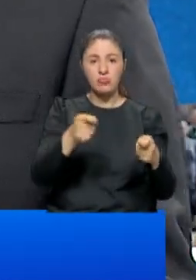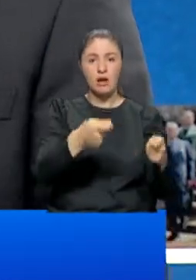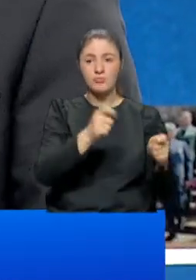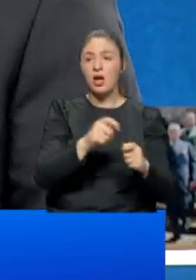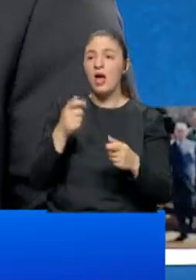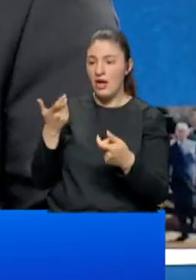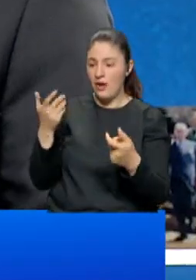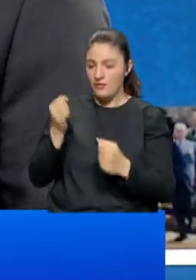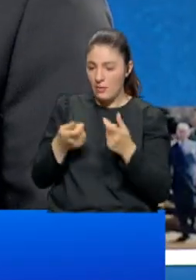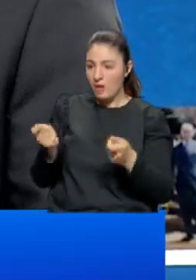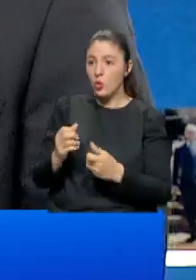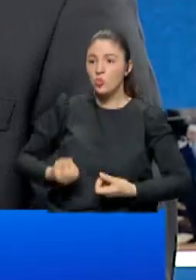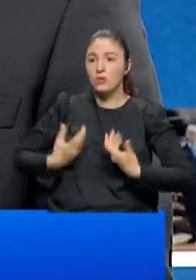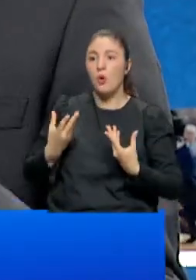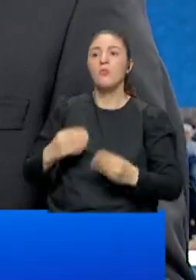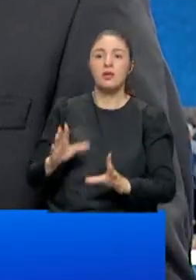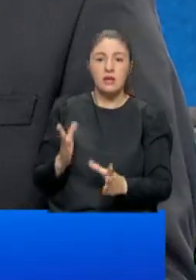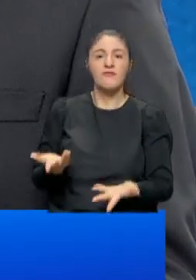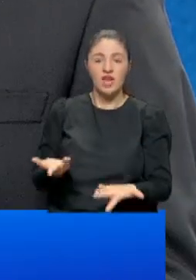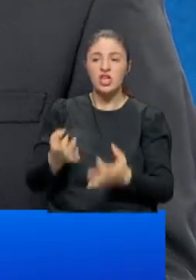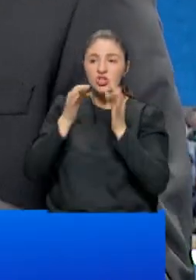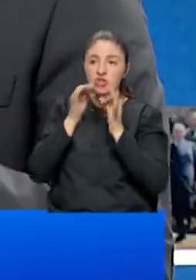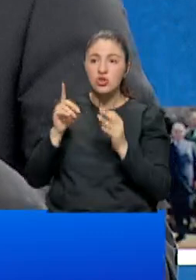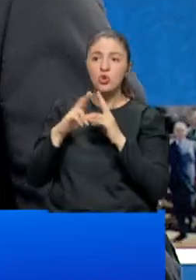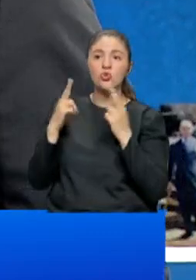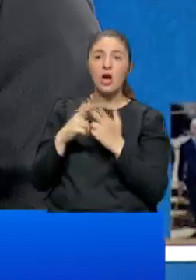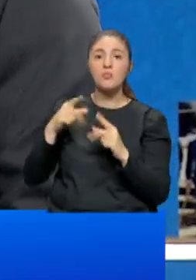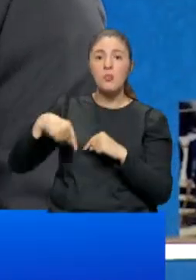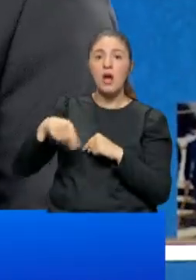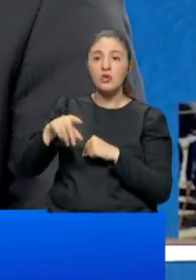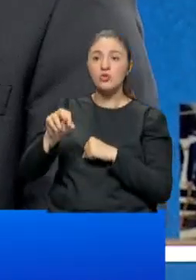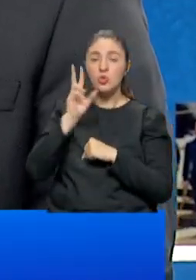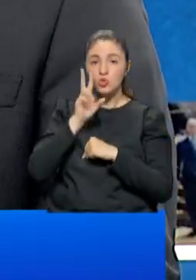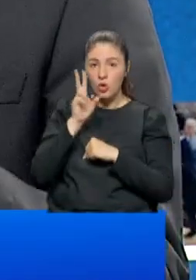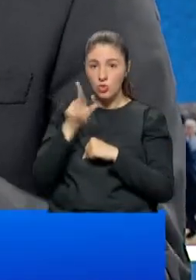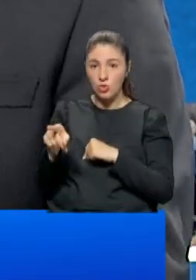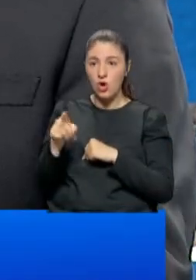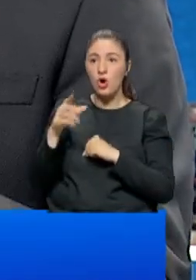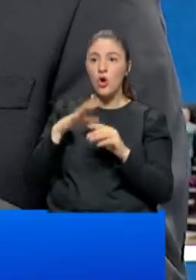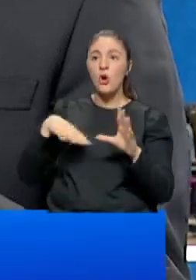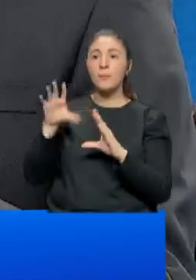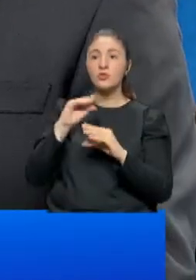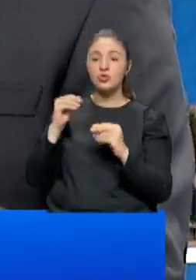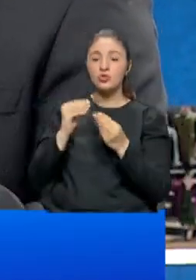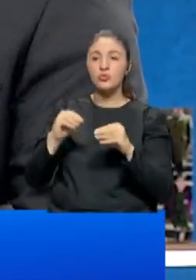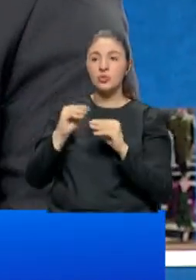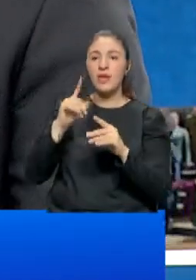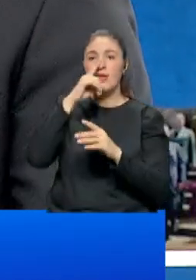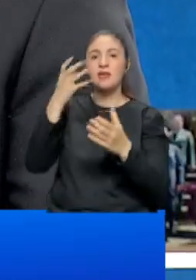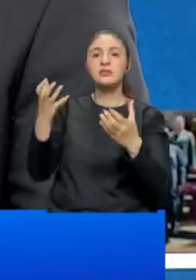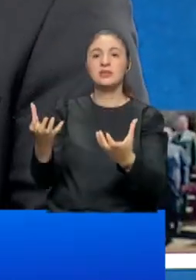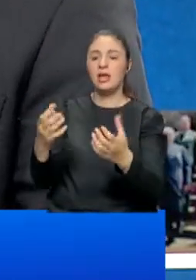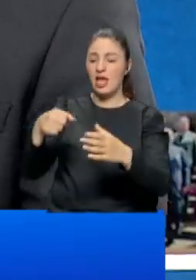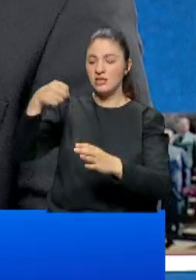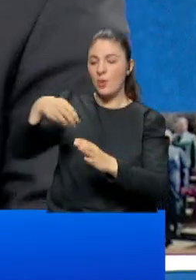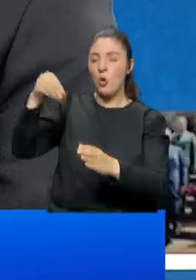Fabrikalar kapatılınca üretim olmadı Ve Çin dünya bu arada şunu görüyor tüm yumurtaları tek sepete